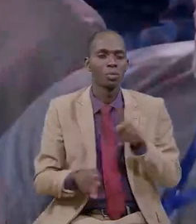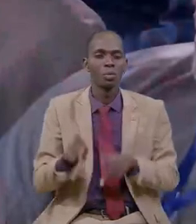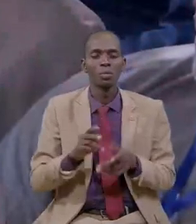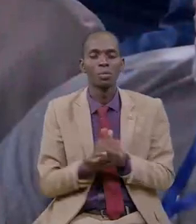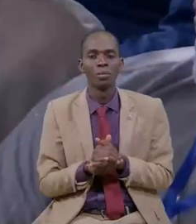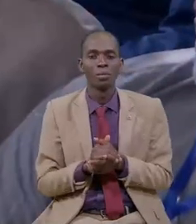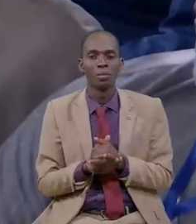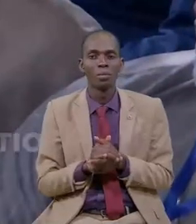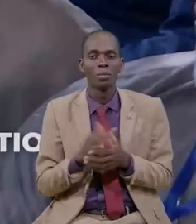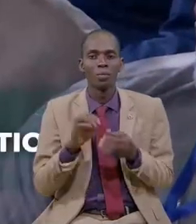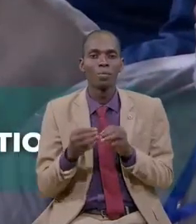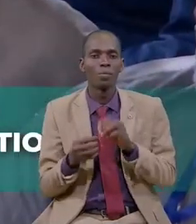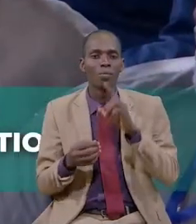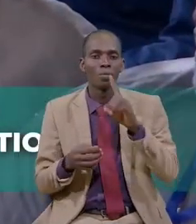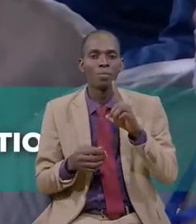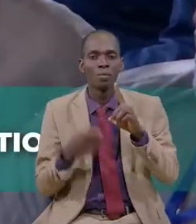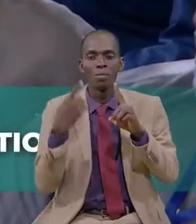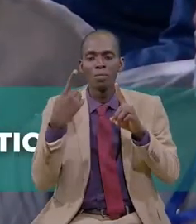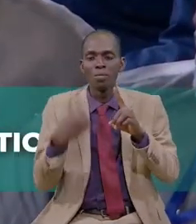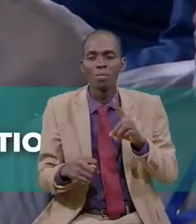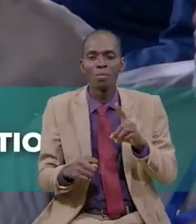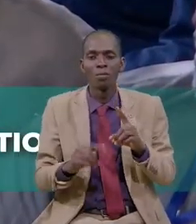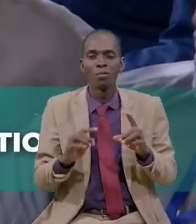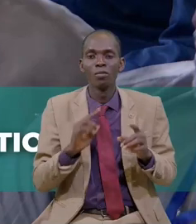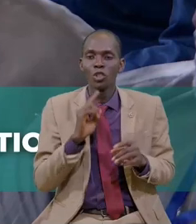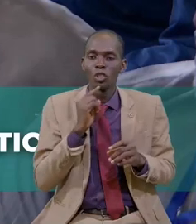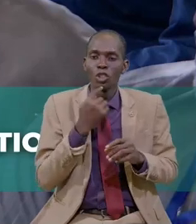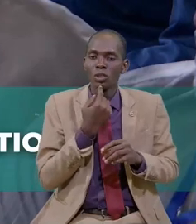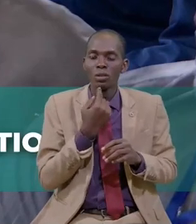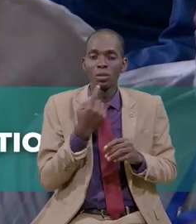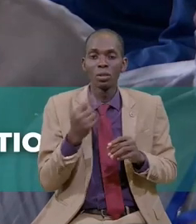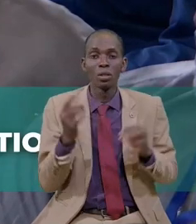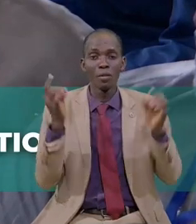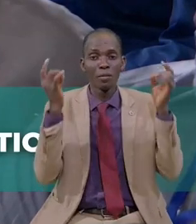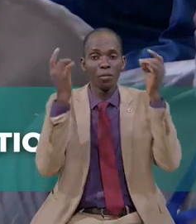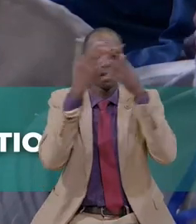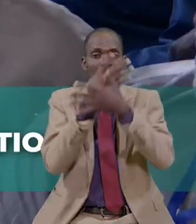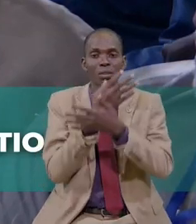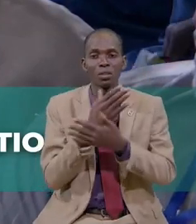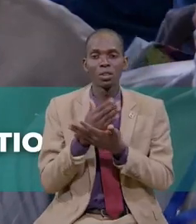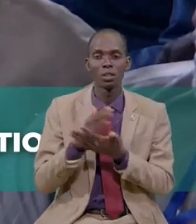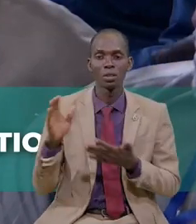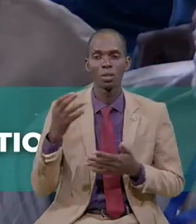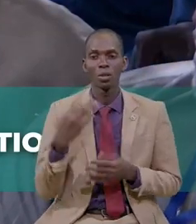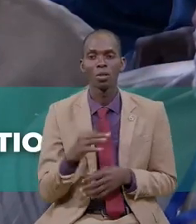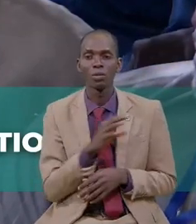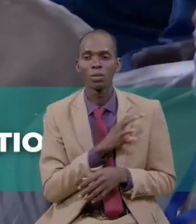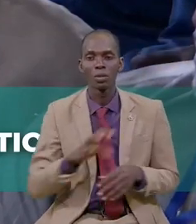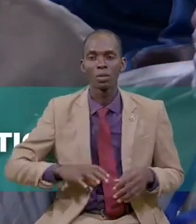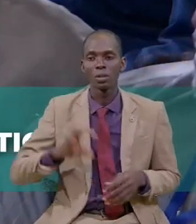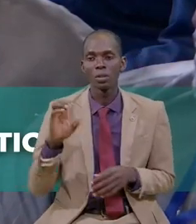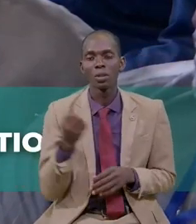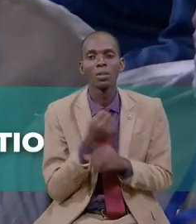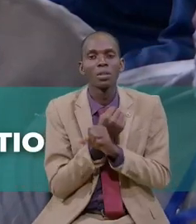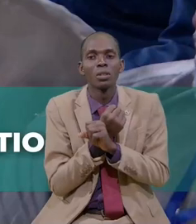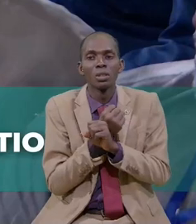le rejet fatal du salut de Christ. Vous voyez, le salut du Seigneur est là. Le